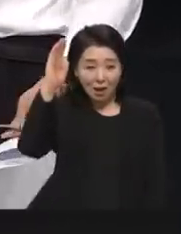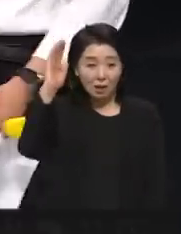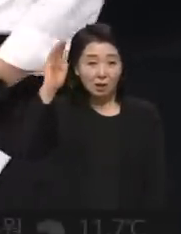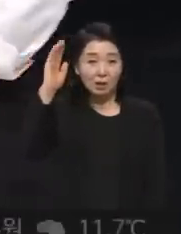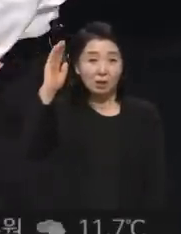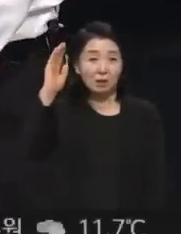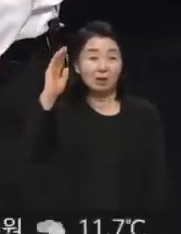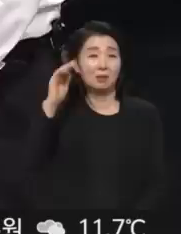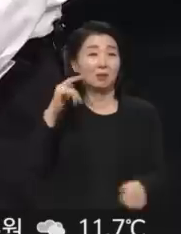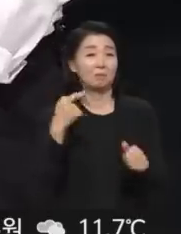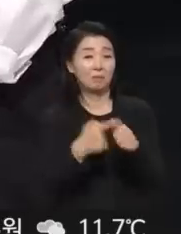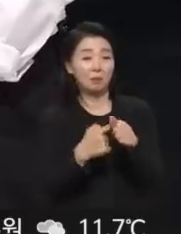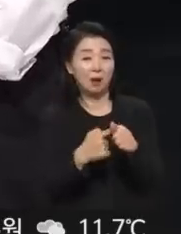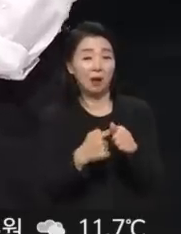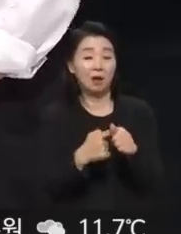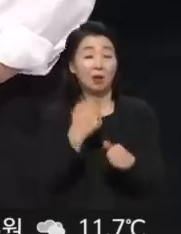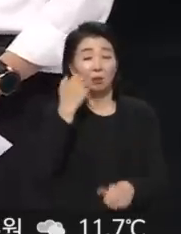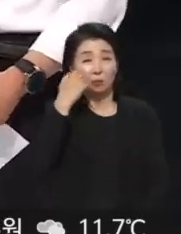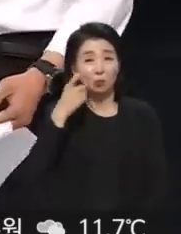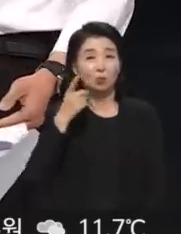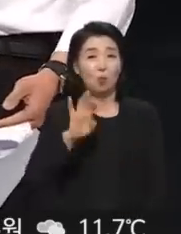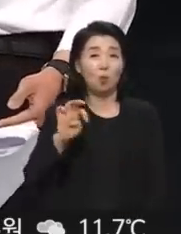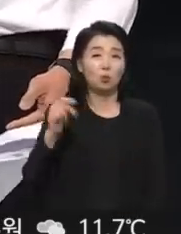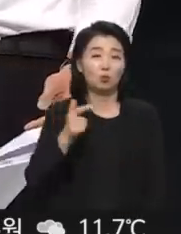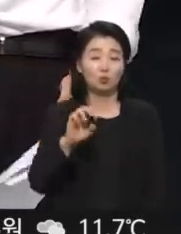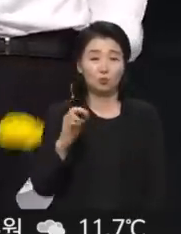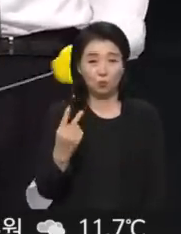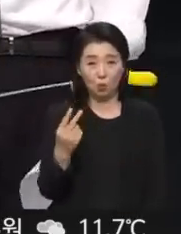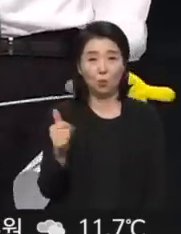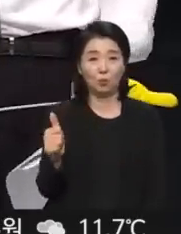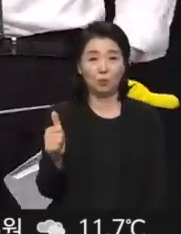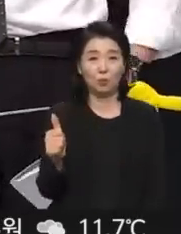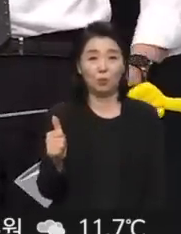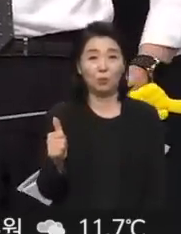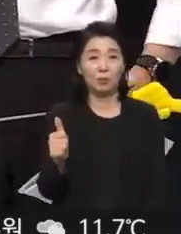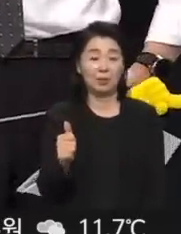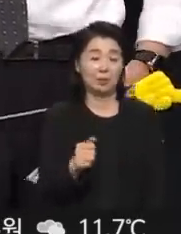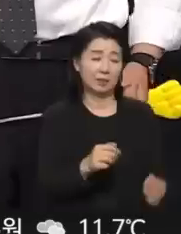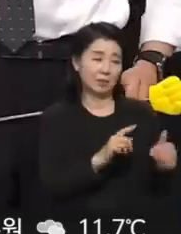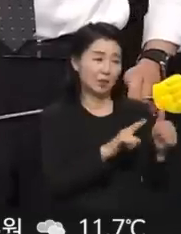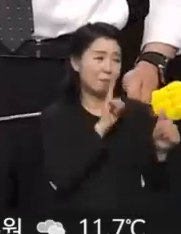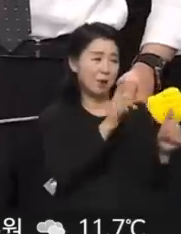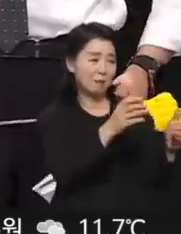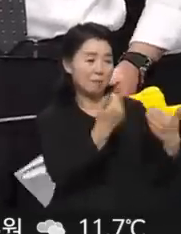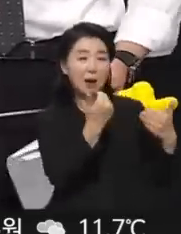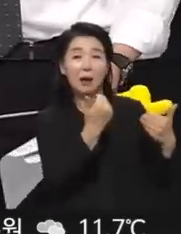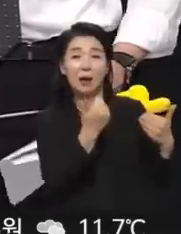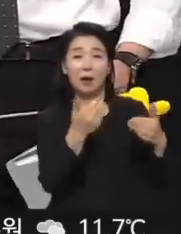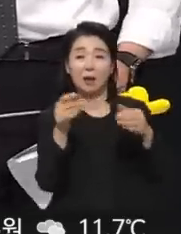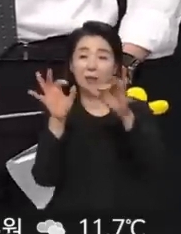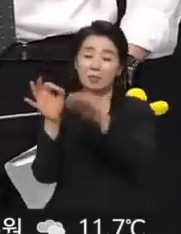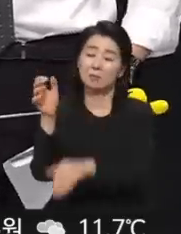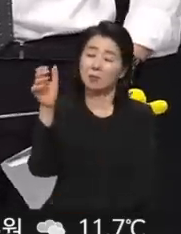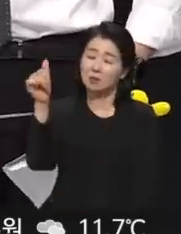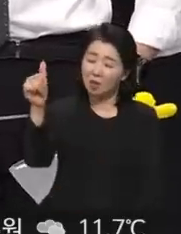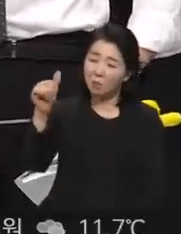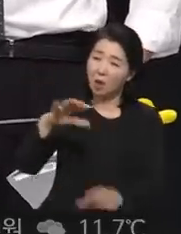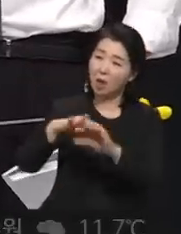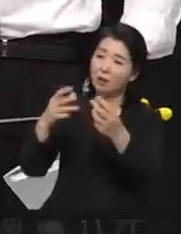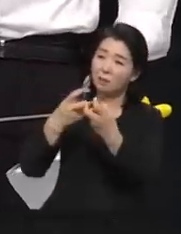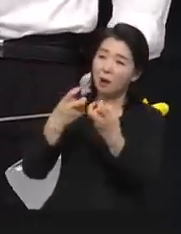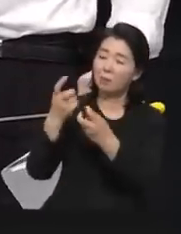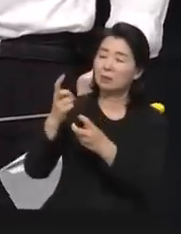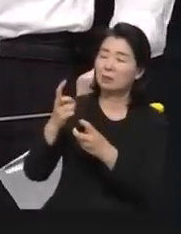있습니다. 네, 바로 홍준표 대구시장인데요. 전 씨의 막말에 비해 김기현 대표의 대응은